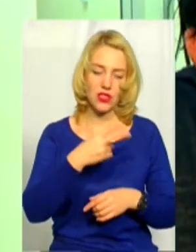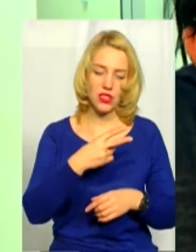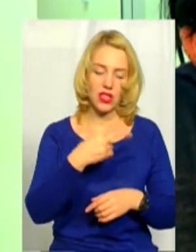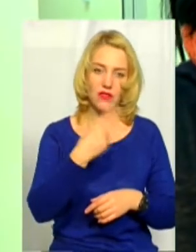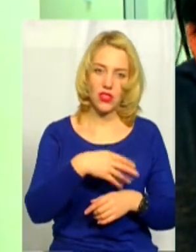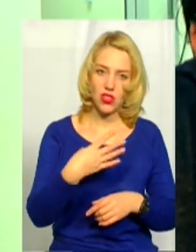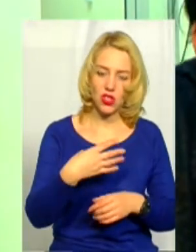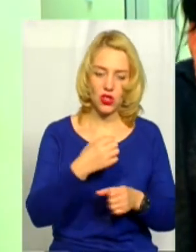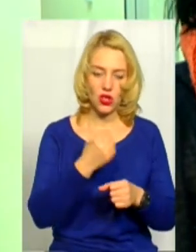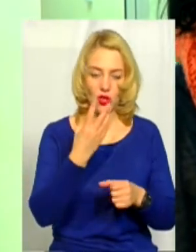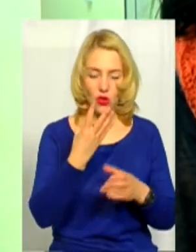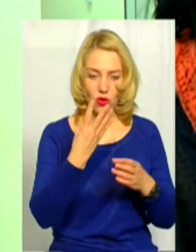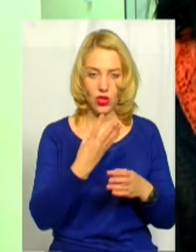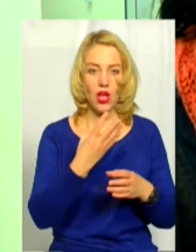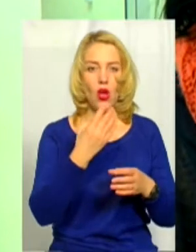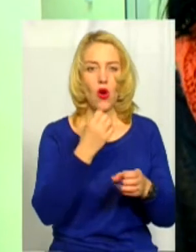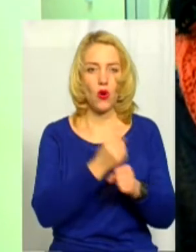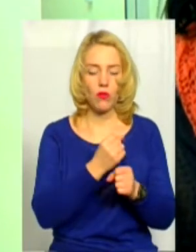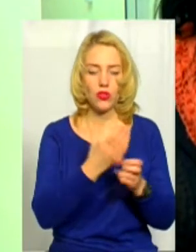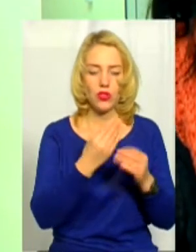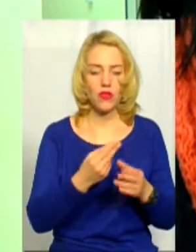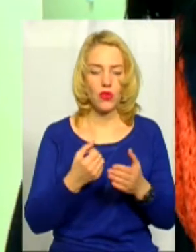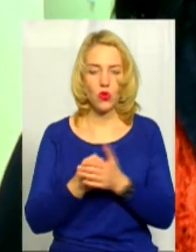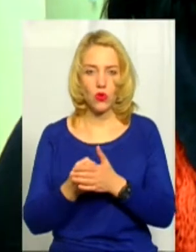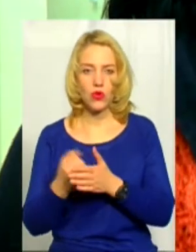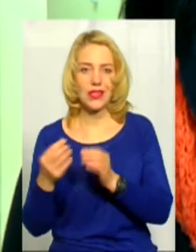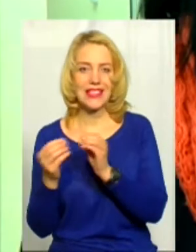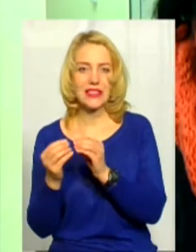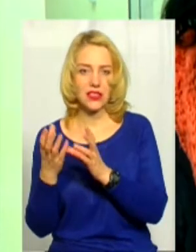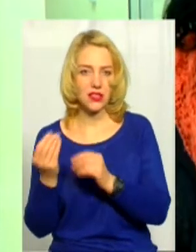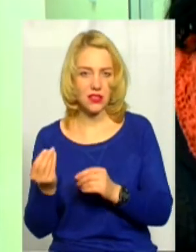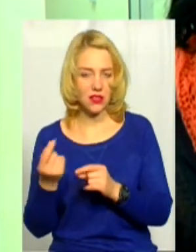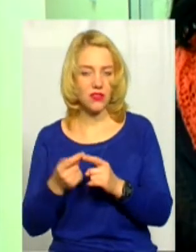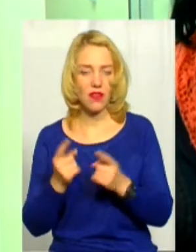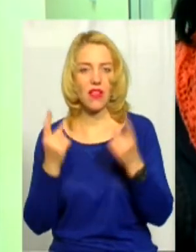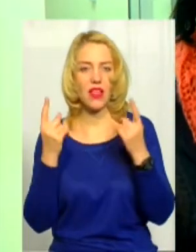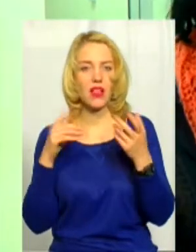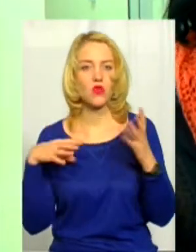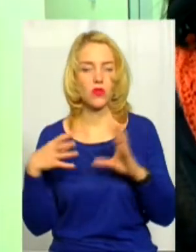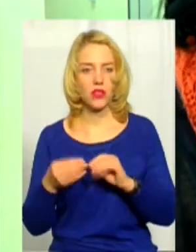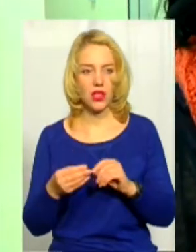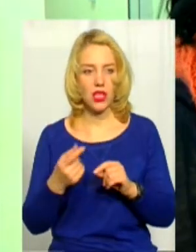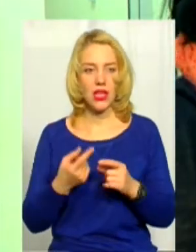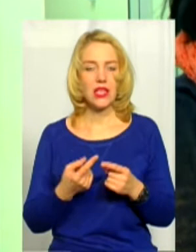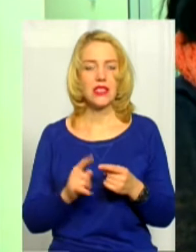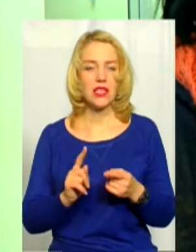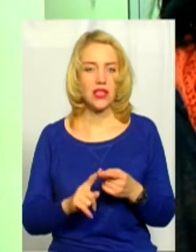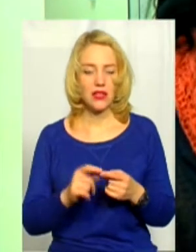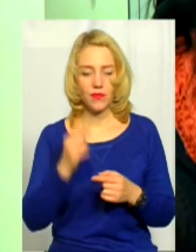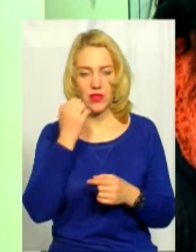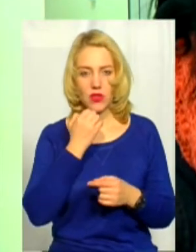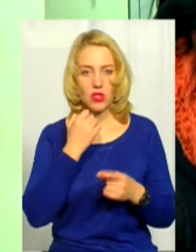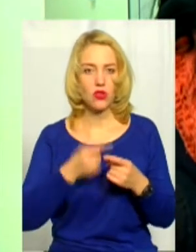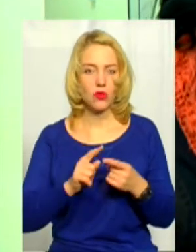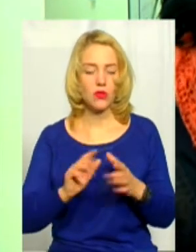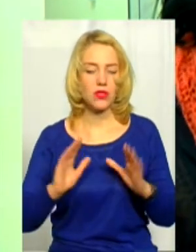20-24 робочих днів до 8-10 робочих днів. Тобто я рахую, що це досить великий результат. За рахунок цього зменшилось незавершене